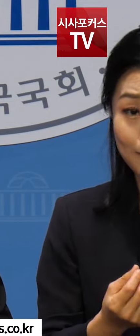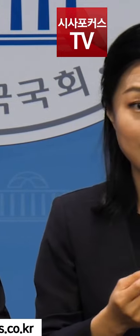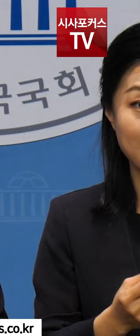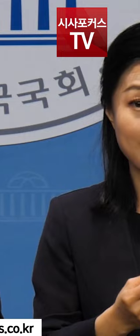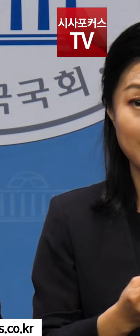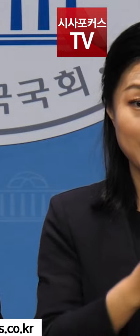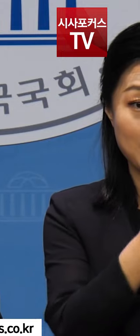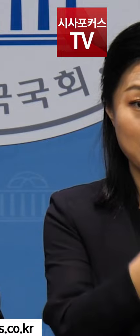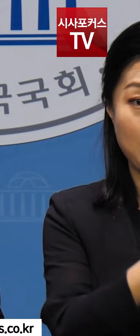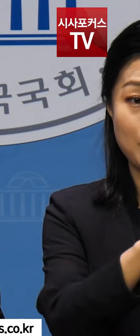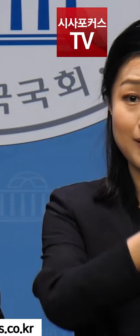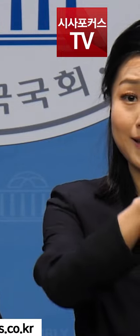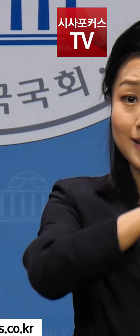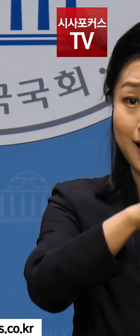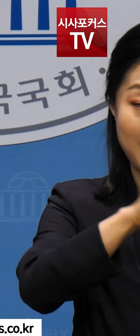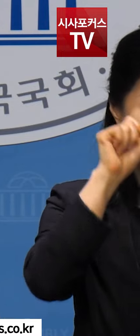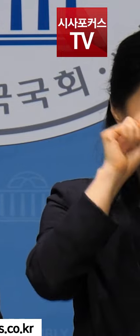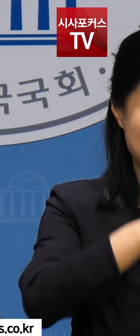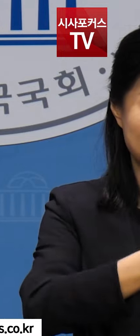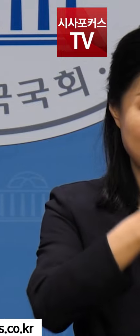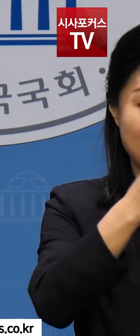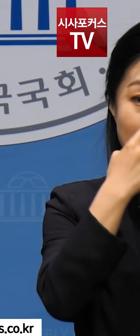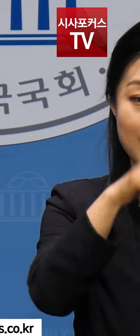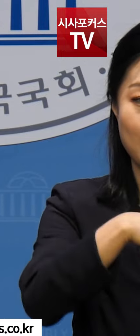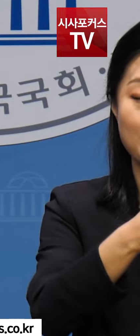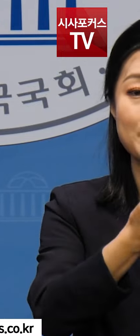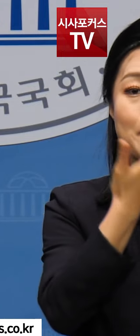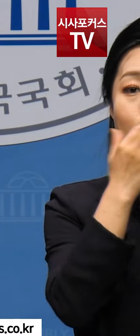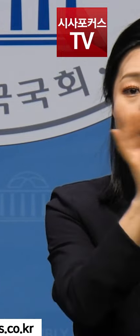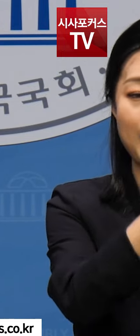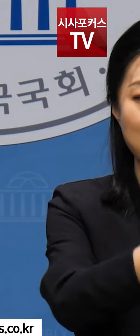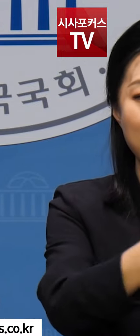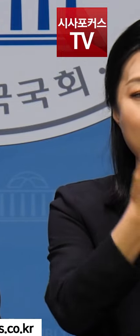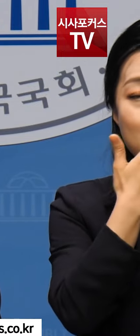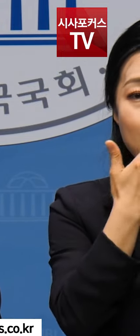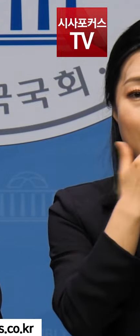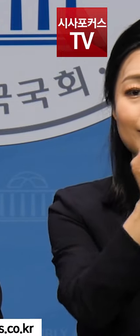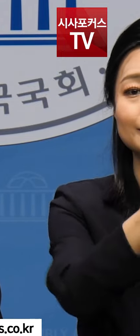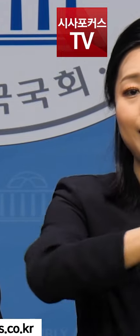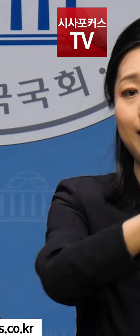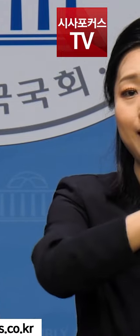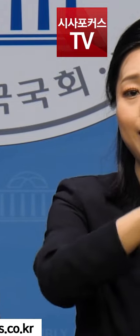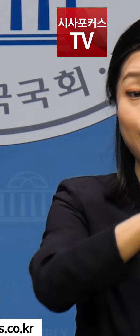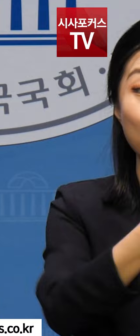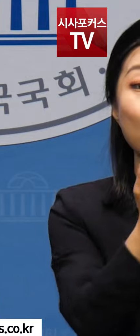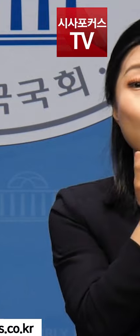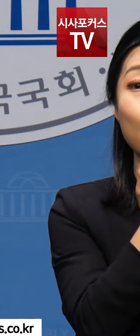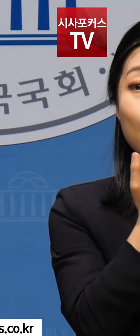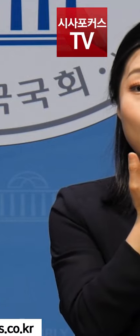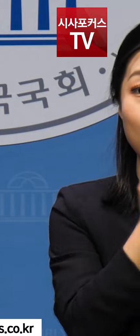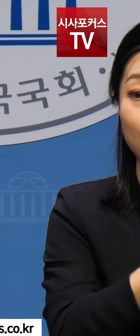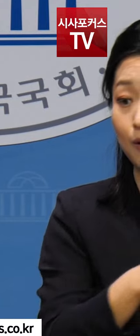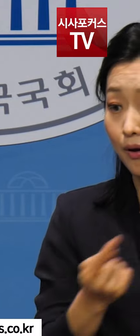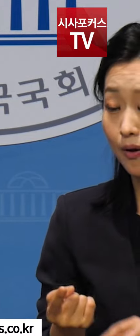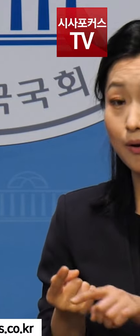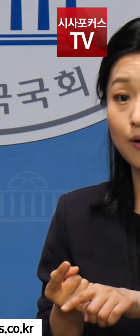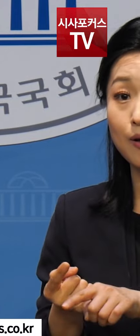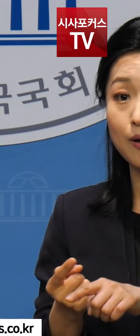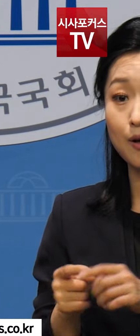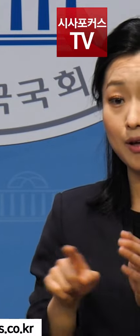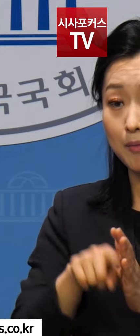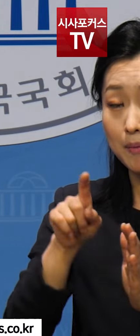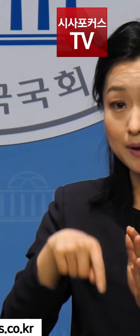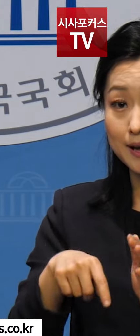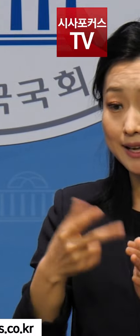누군가는 법카를 새벽 4시에 커피를 사 먹고 빵도 사 먹고 막 하는 것은 괜찮고 어떤 다른